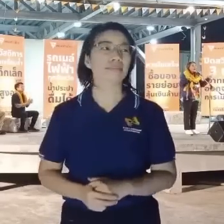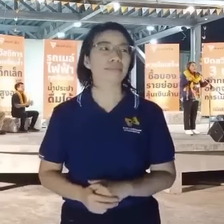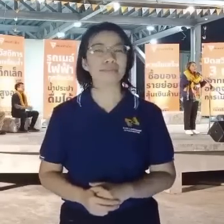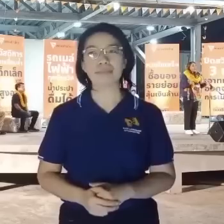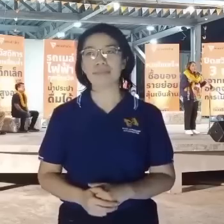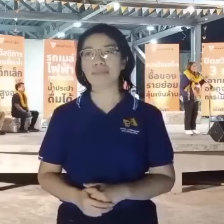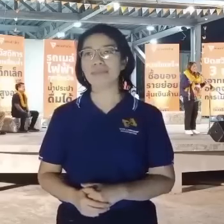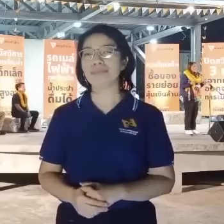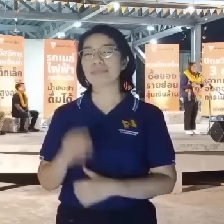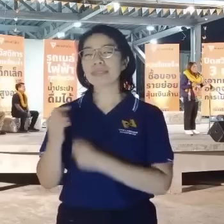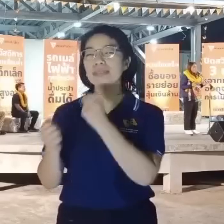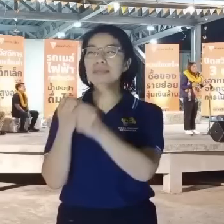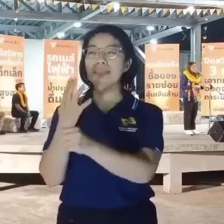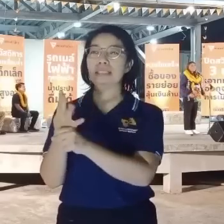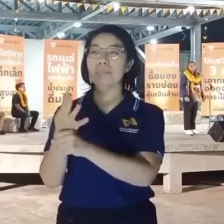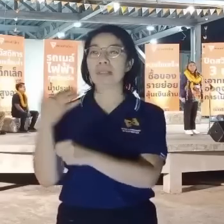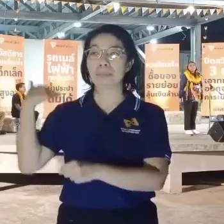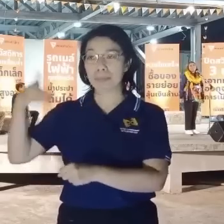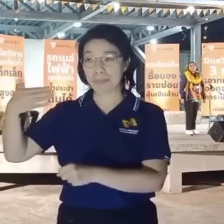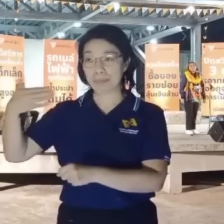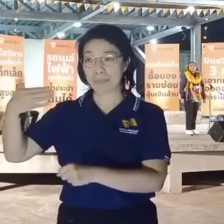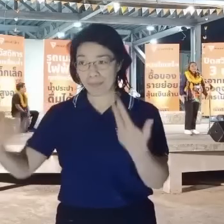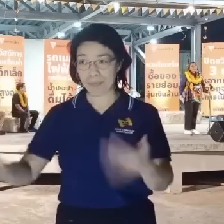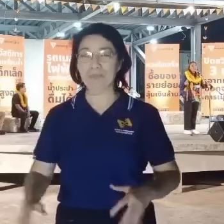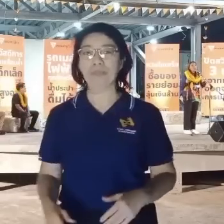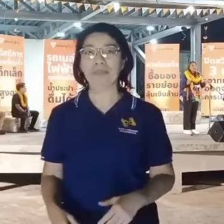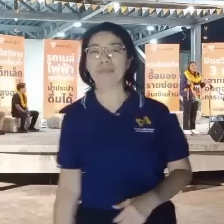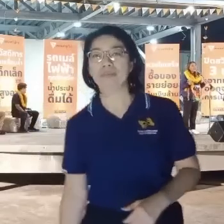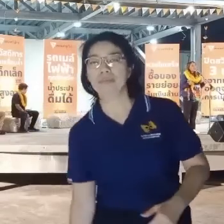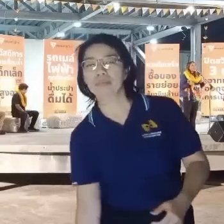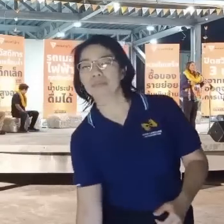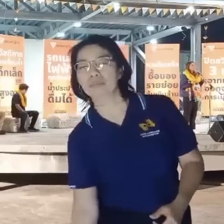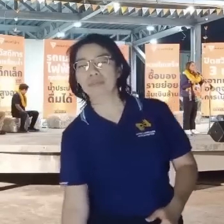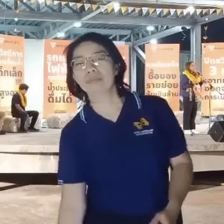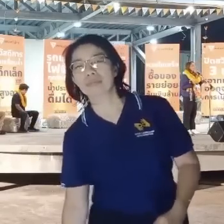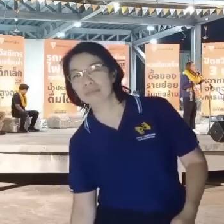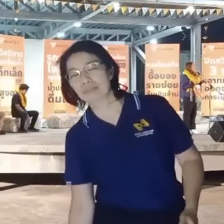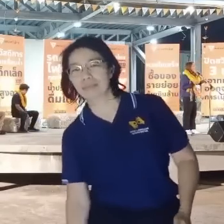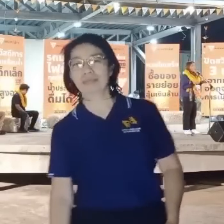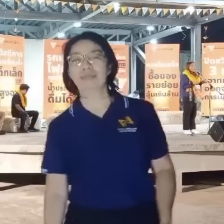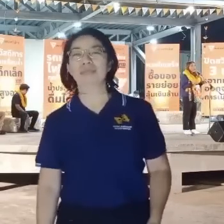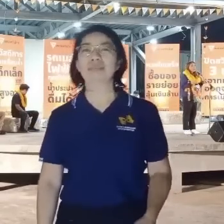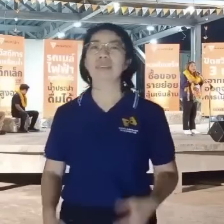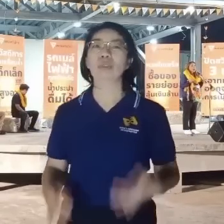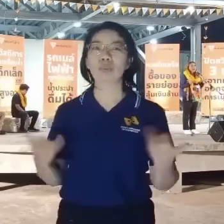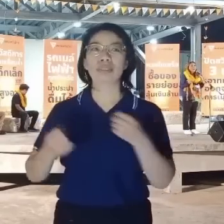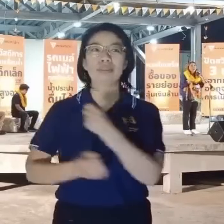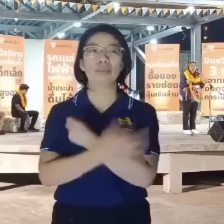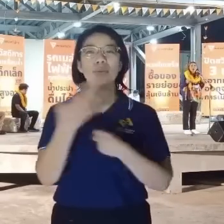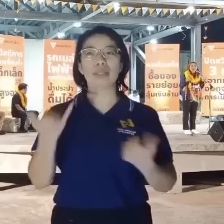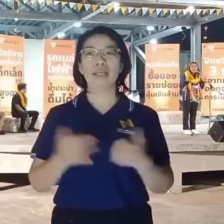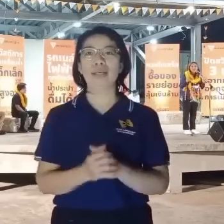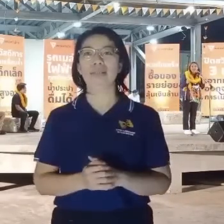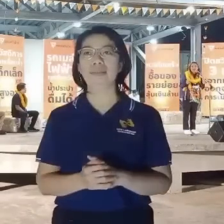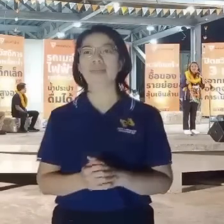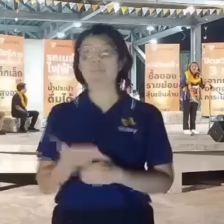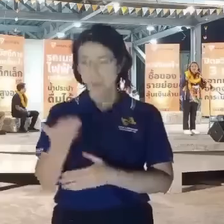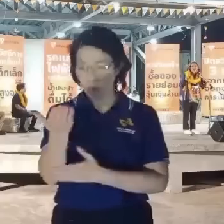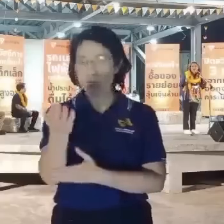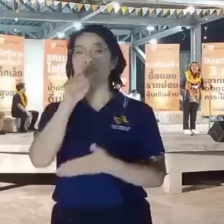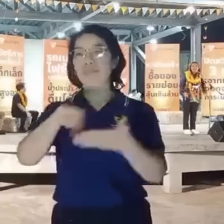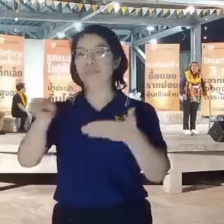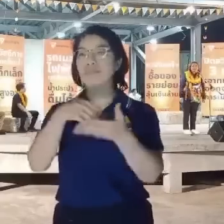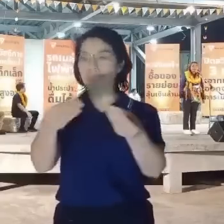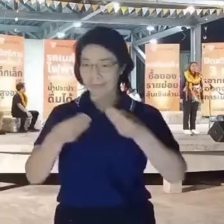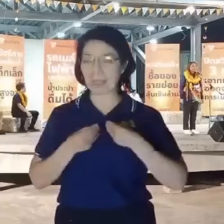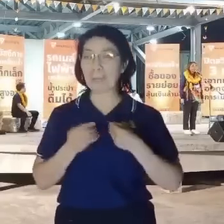ผ่านมา4ปีณวันนี้ที่เราขอโอกาสพ่อแม่พี่น้องอีกครั้งใน